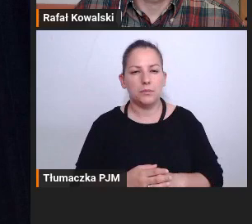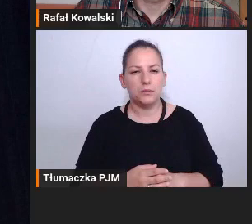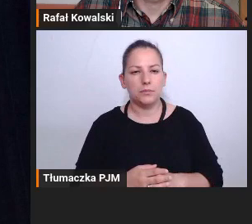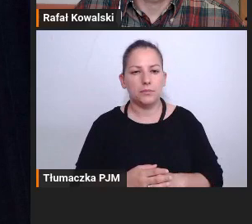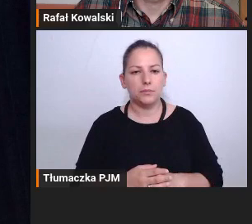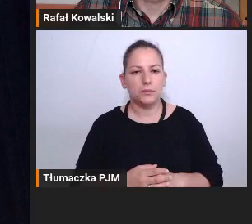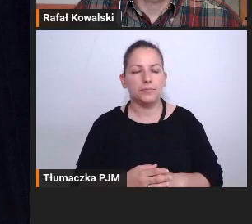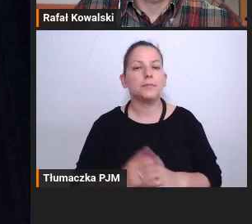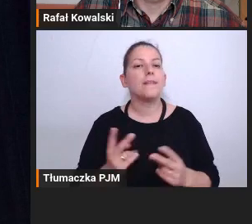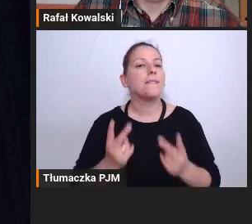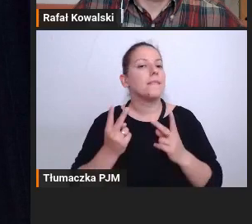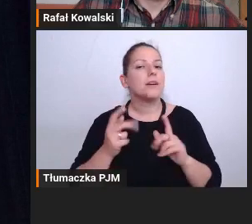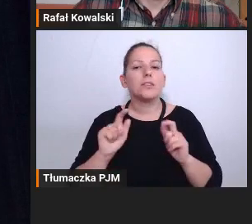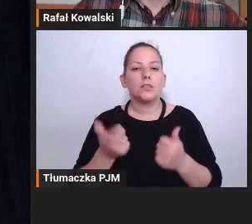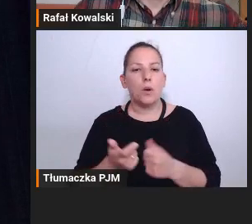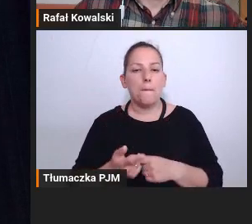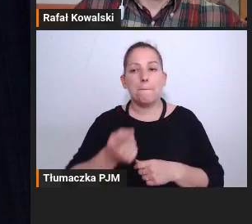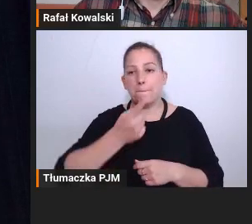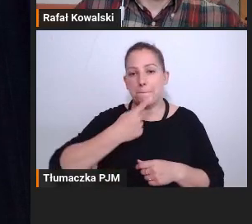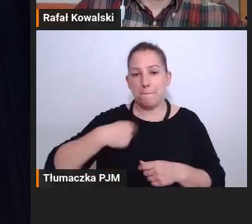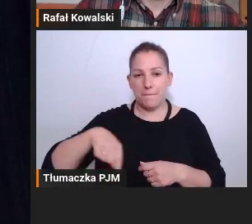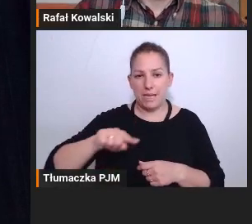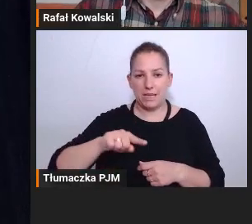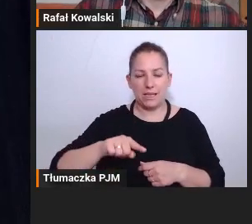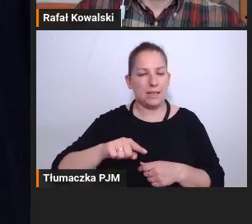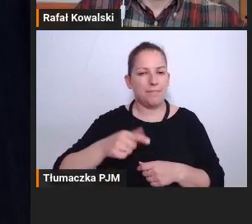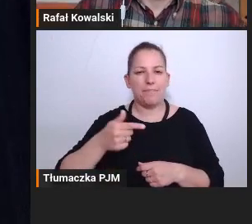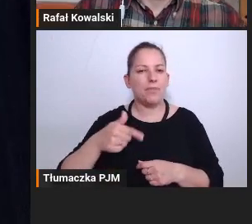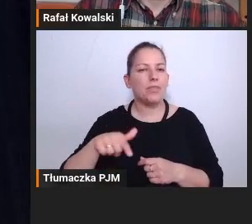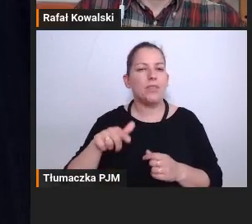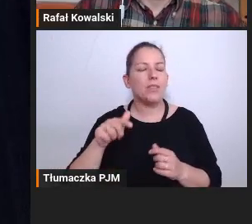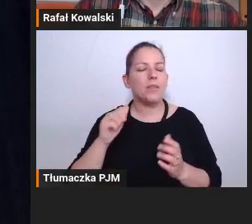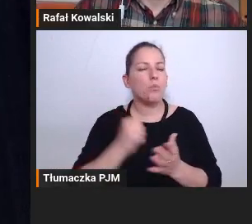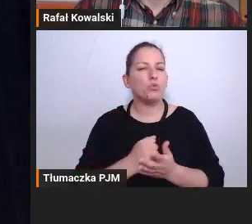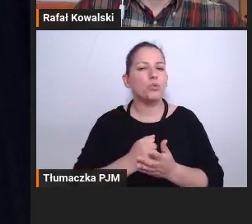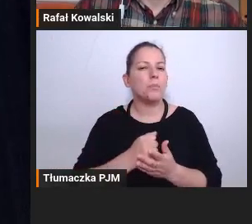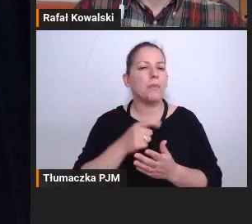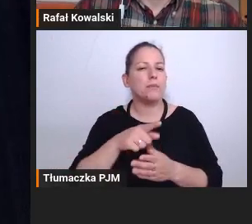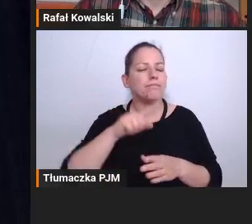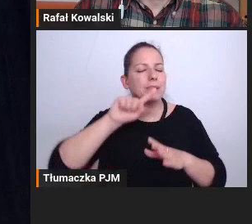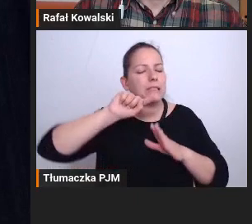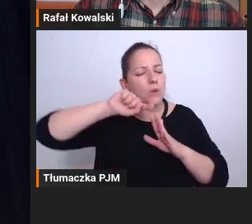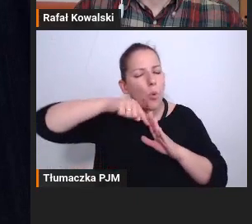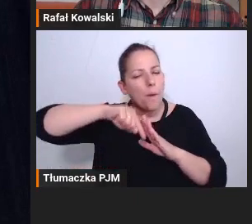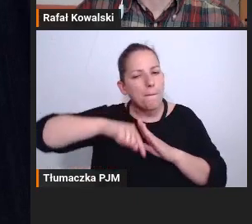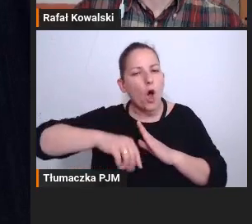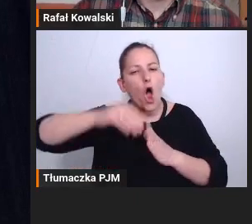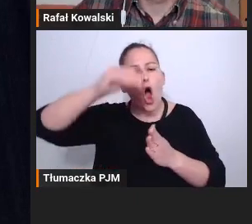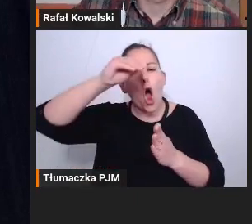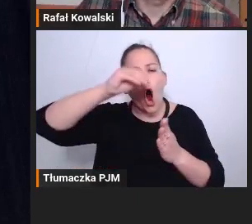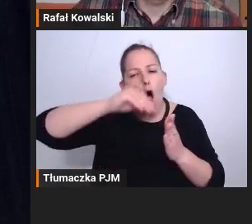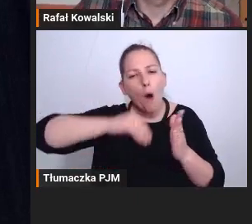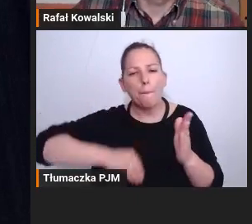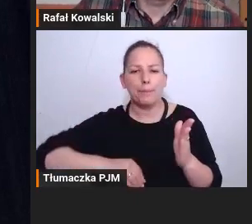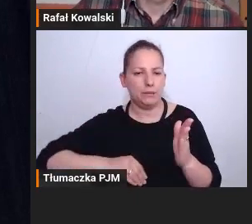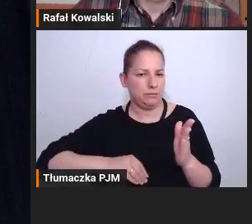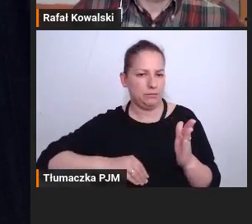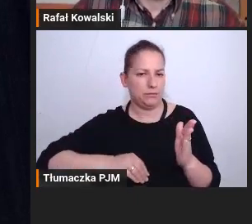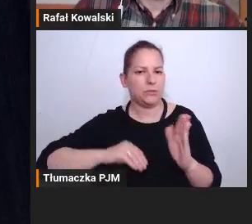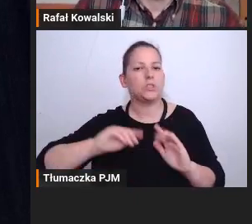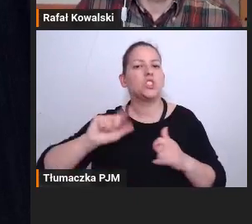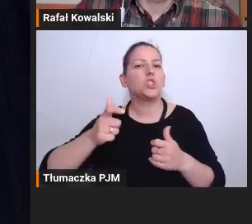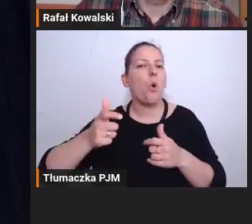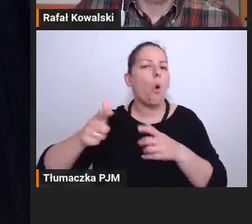co istotne, my tutaj nie musimy wchodzić w głębokie opisywanie tego, co